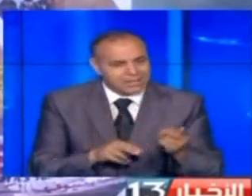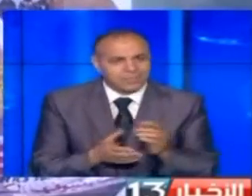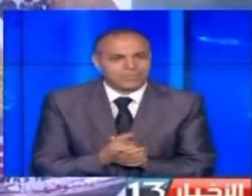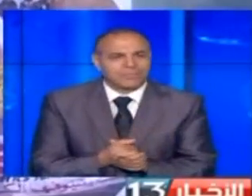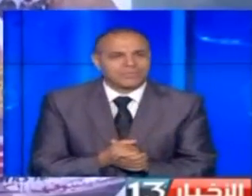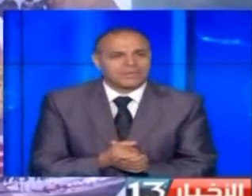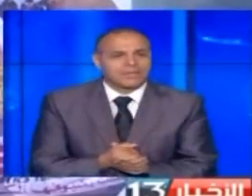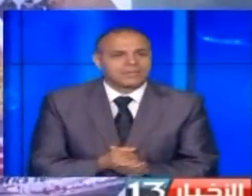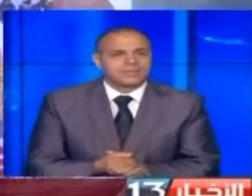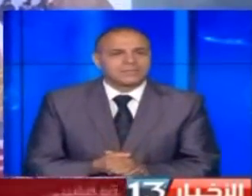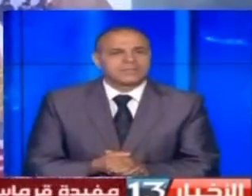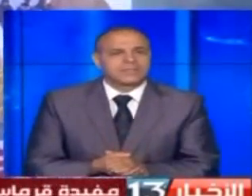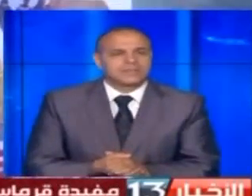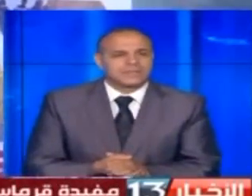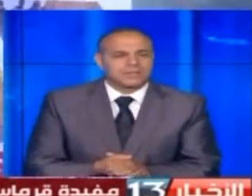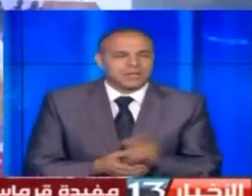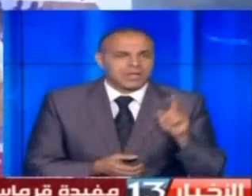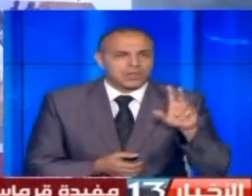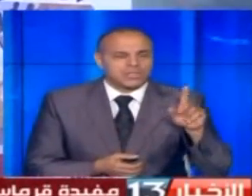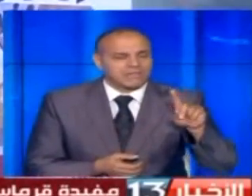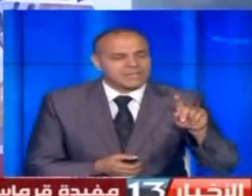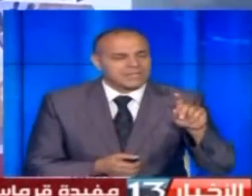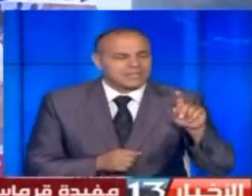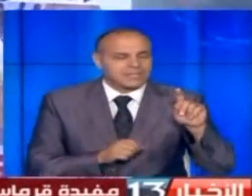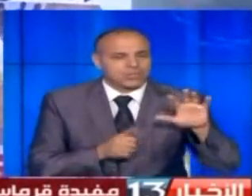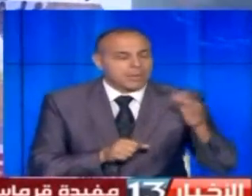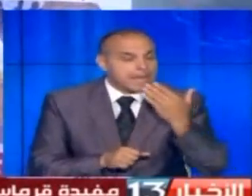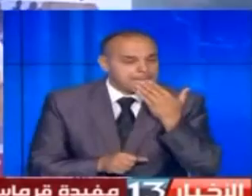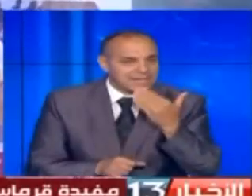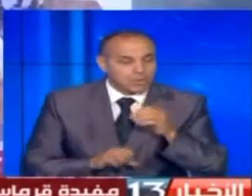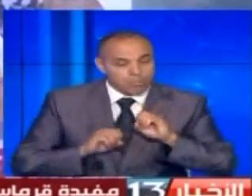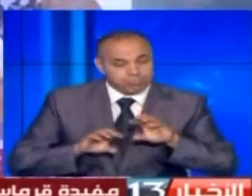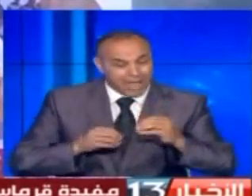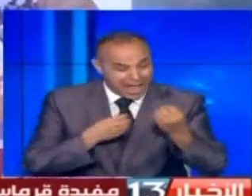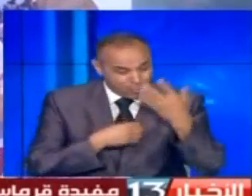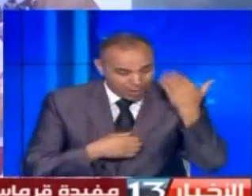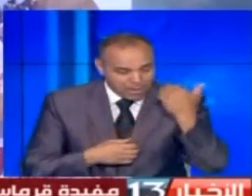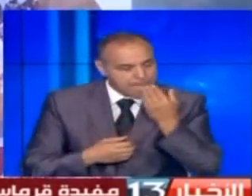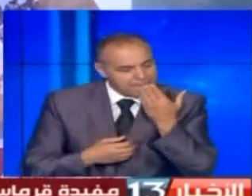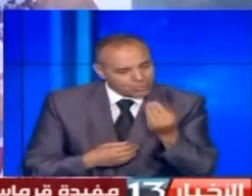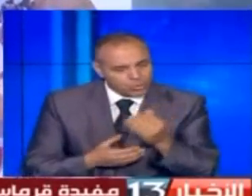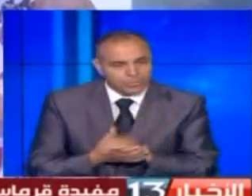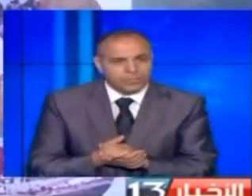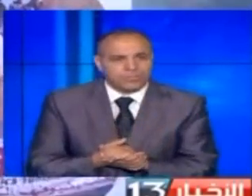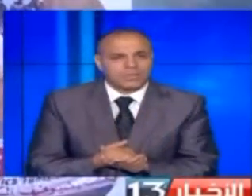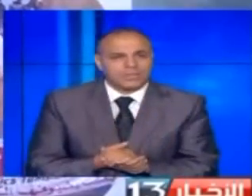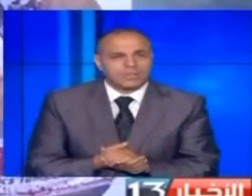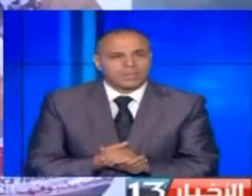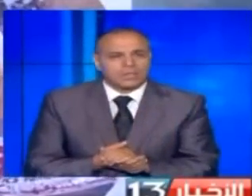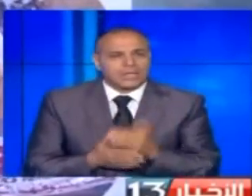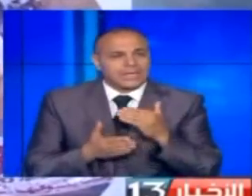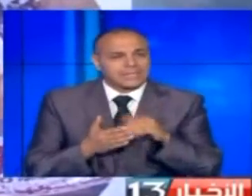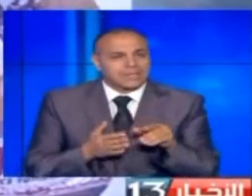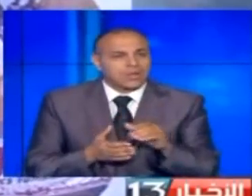نجحت معدل 13.76. نشكر أساتذتي وإطار التربوي العام في الليسي